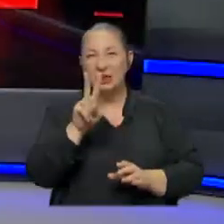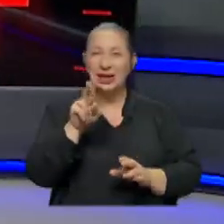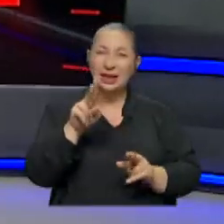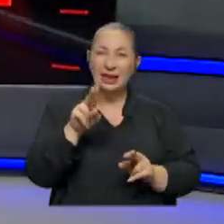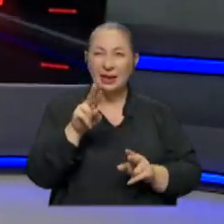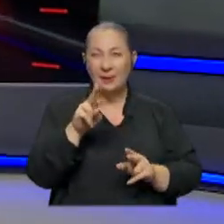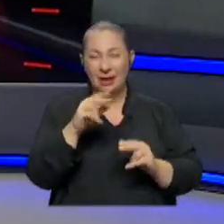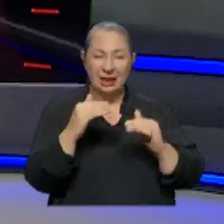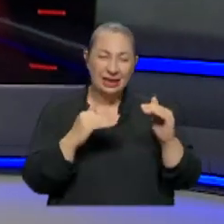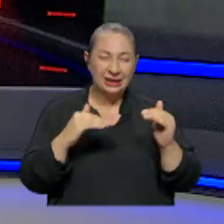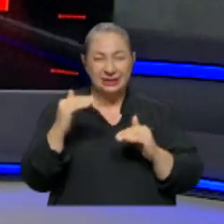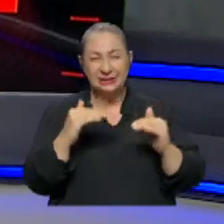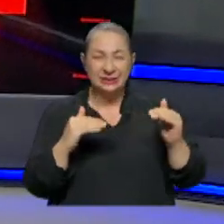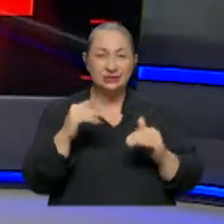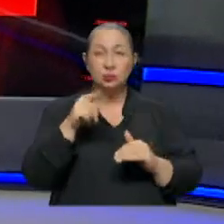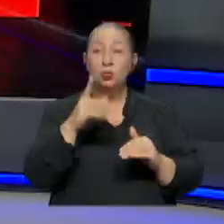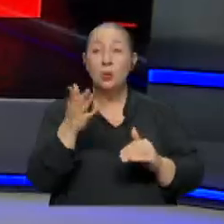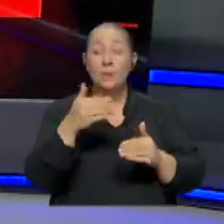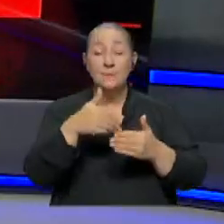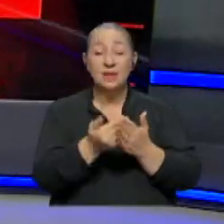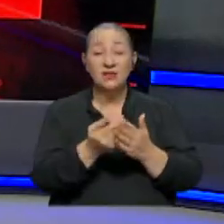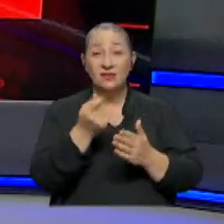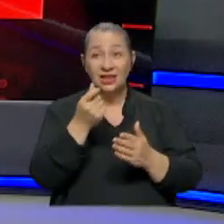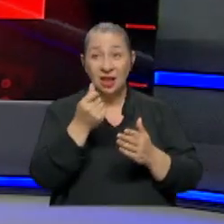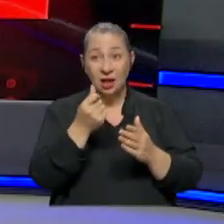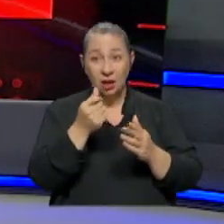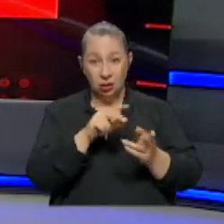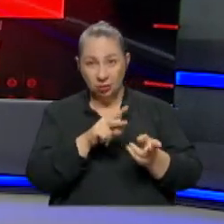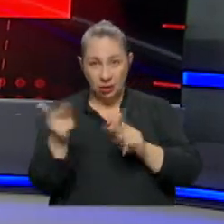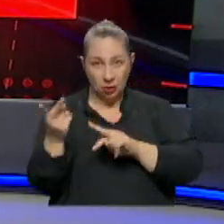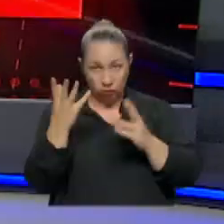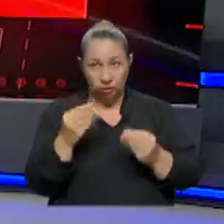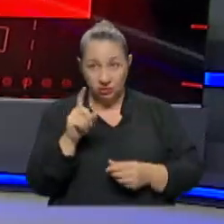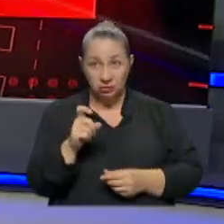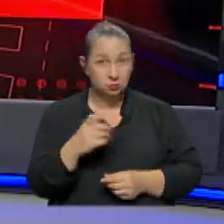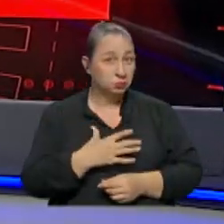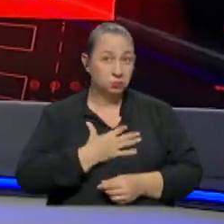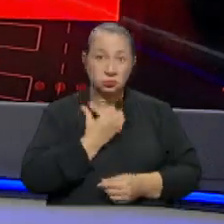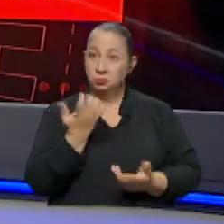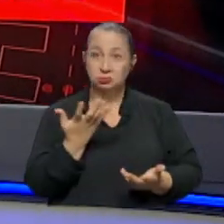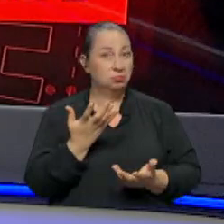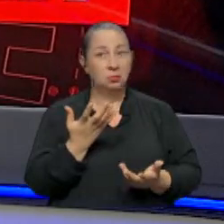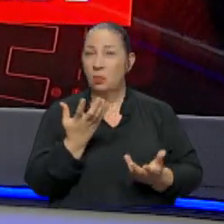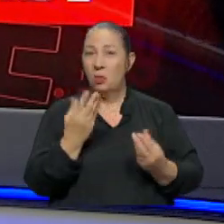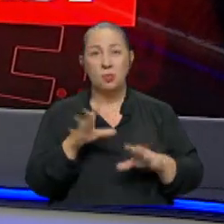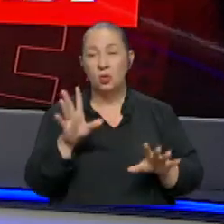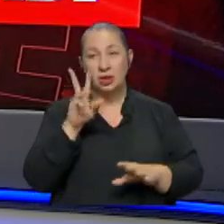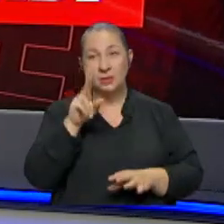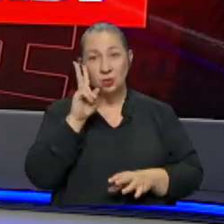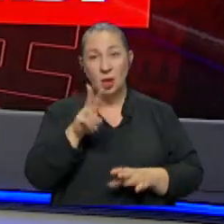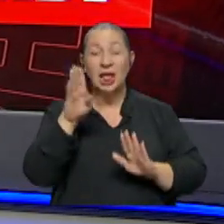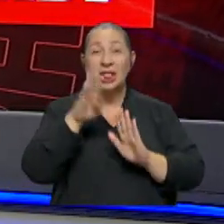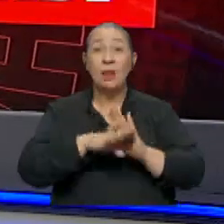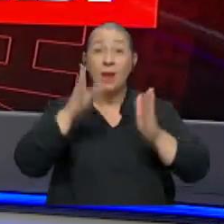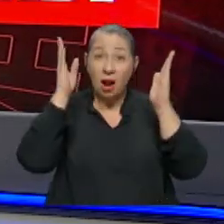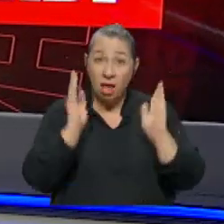lira seviyelerinde. Peki bu bilet fiyatlarını etkileyecek mi? Maalesef şu anda etkilemiyor görünüyor.